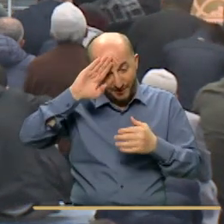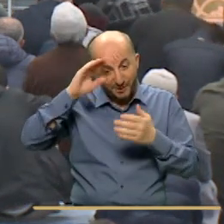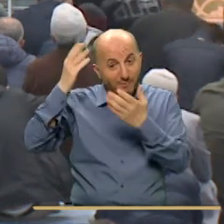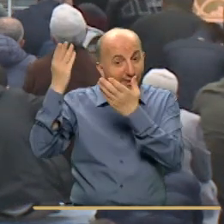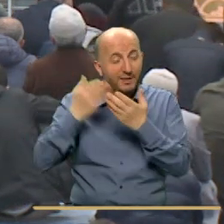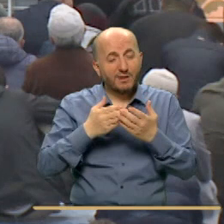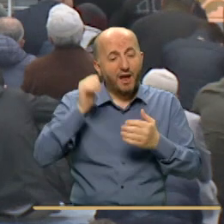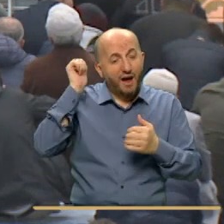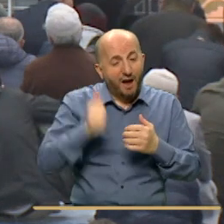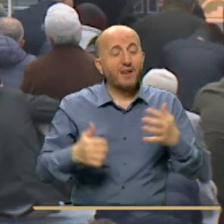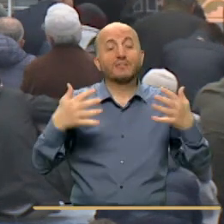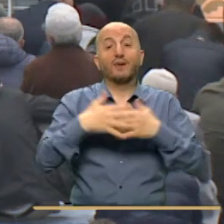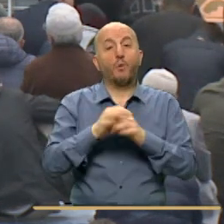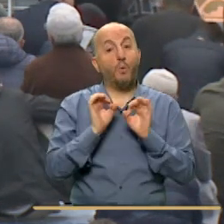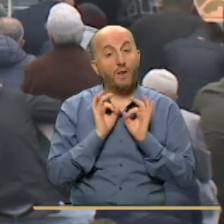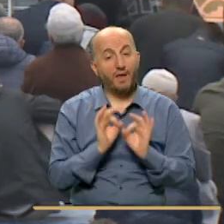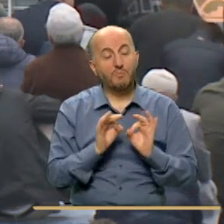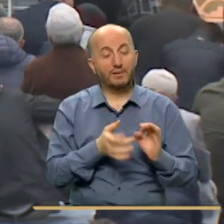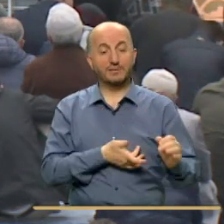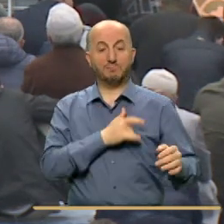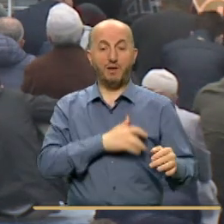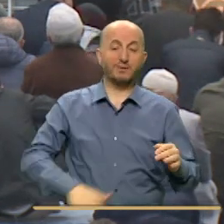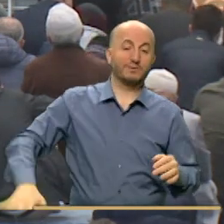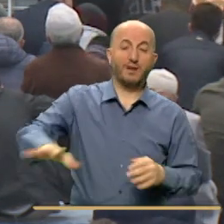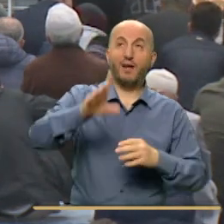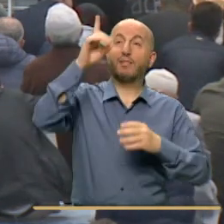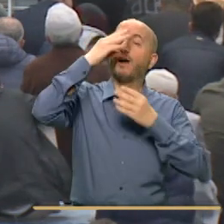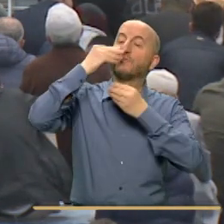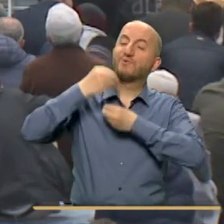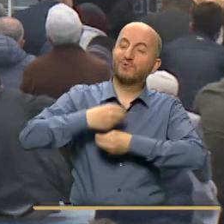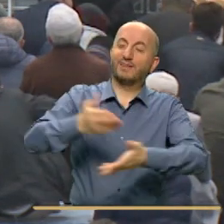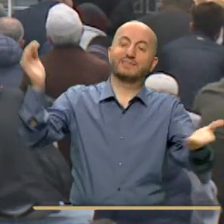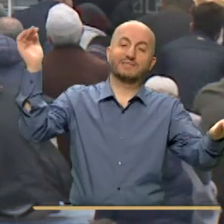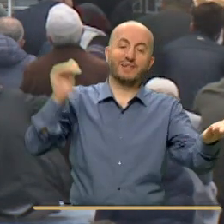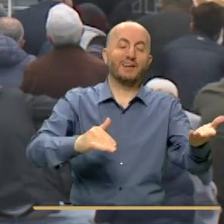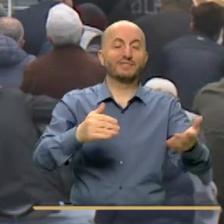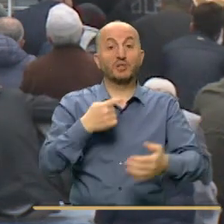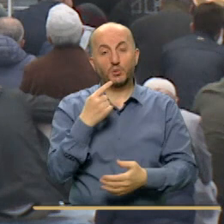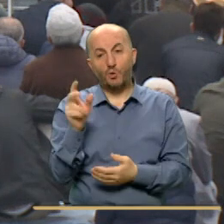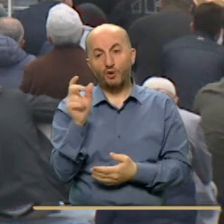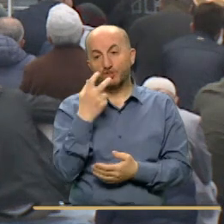her gece, ehli imana ne mutlu, lütfu sübhandır gelen diyor şair.